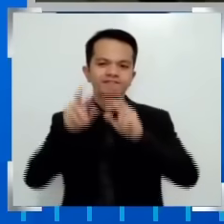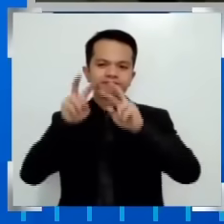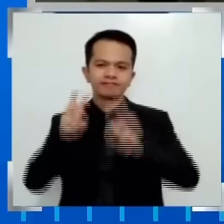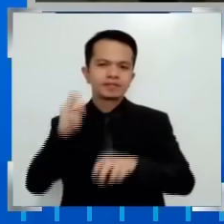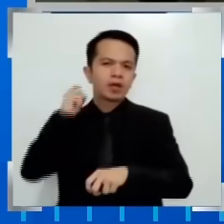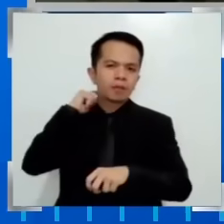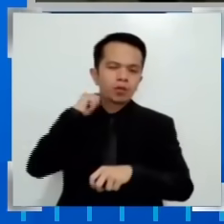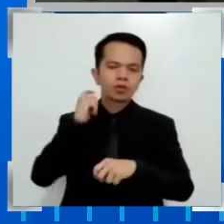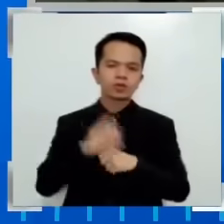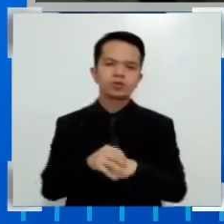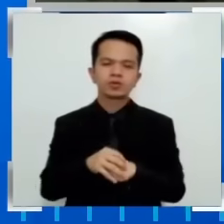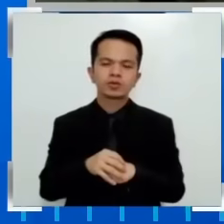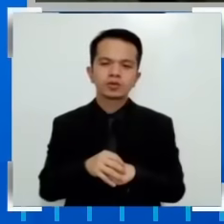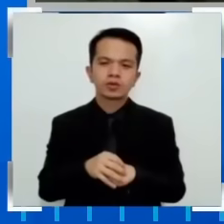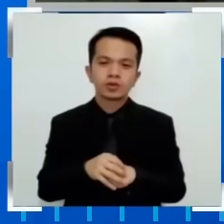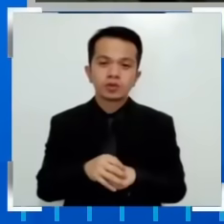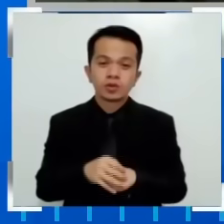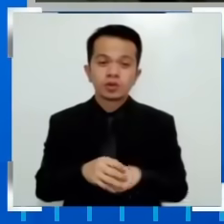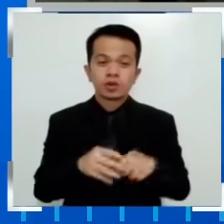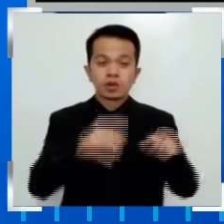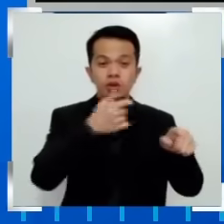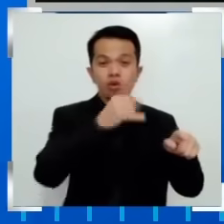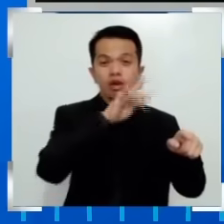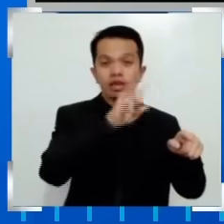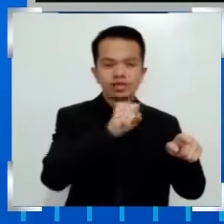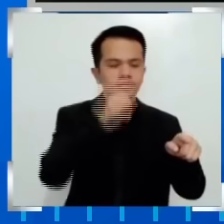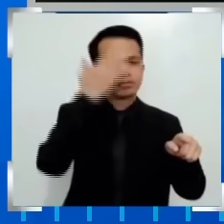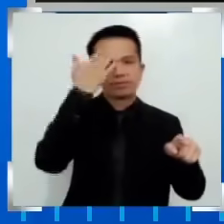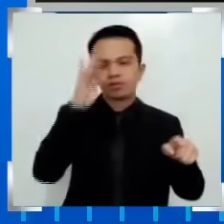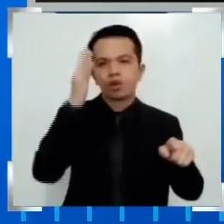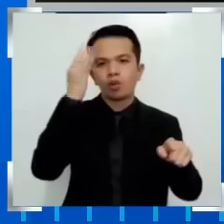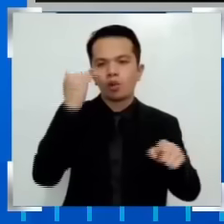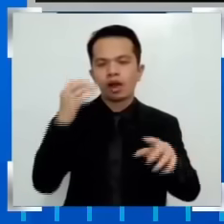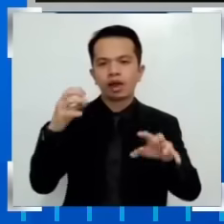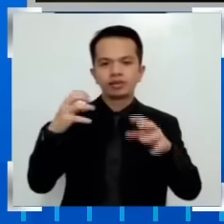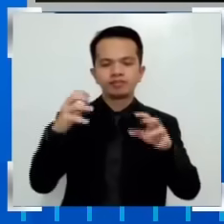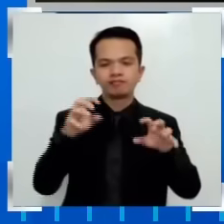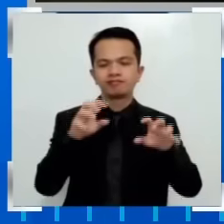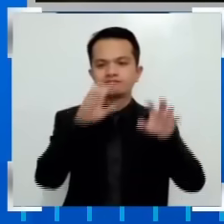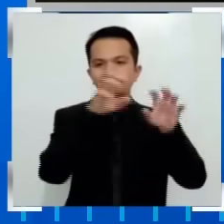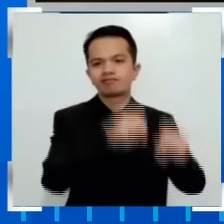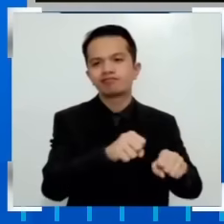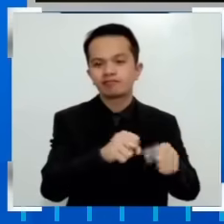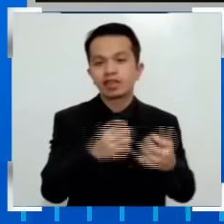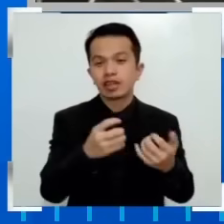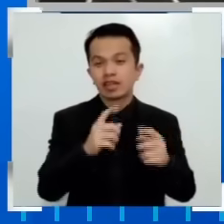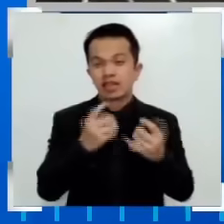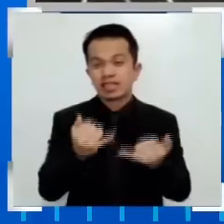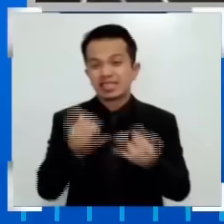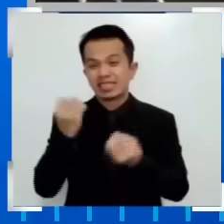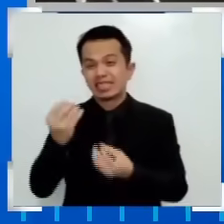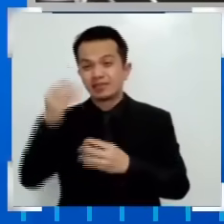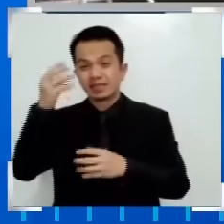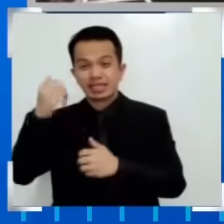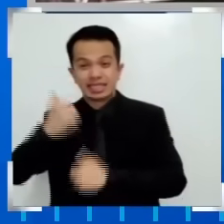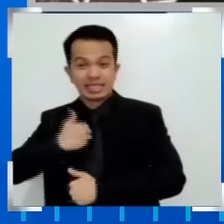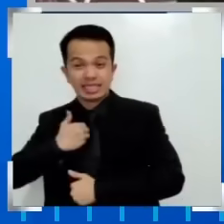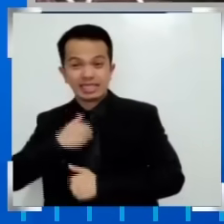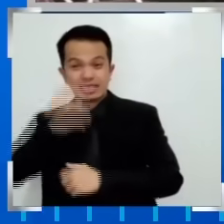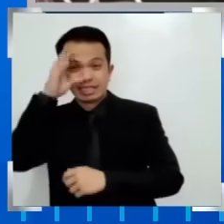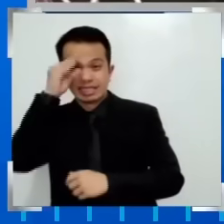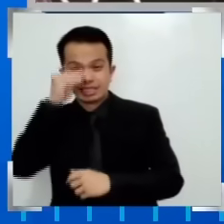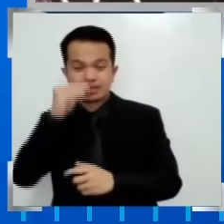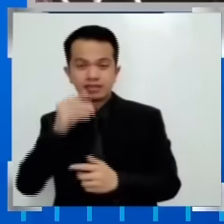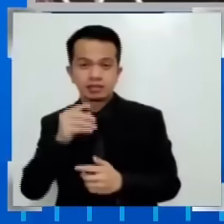Blanco rin maging si Guadis sa motibo sa krimen. Pero sa dami ng mga salarin at sasakyang sangkot, hindi lang daw ito